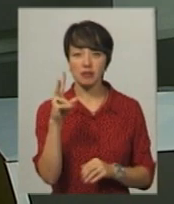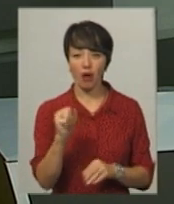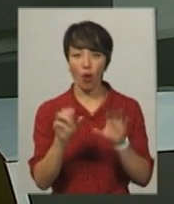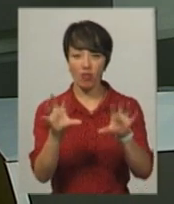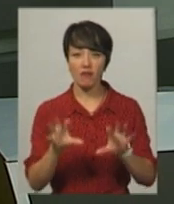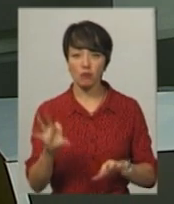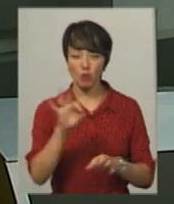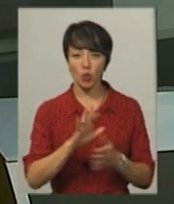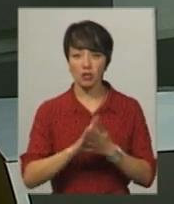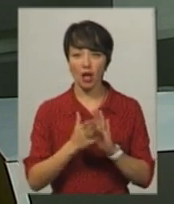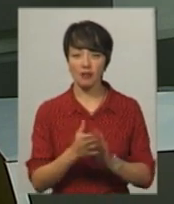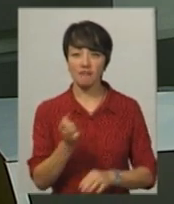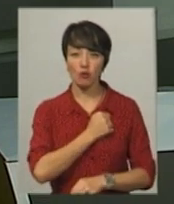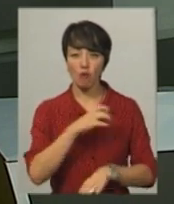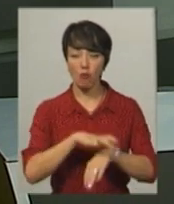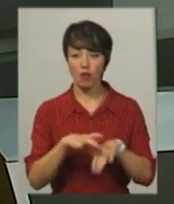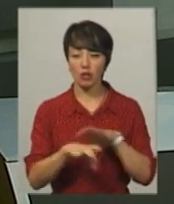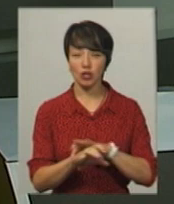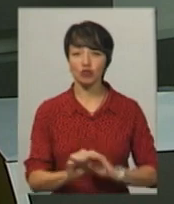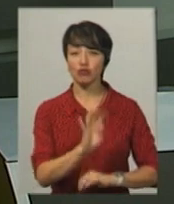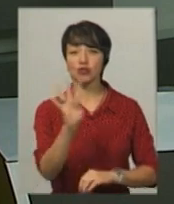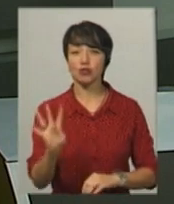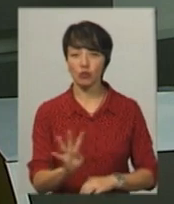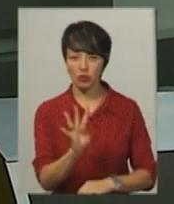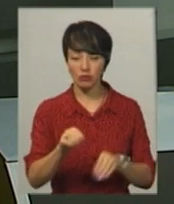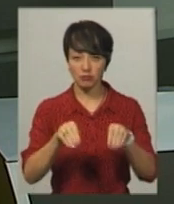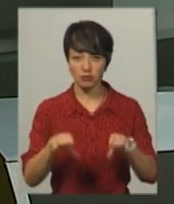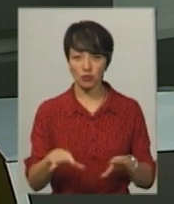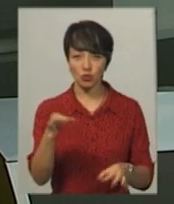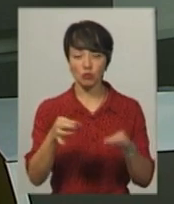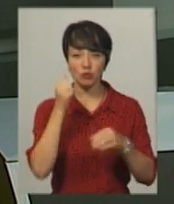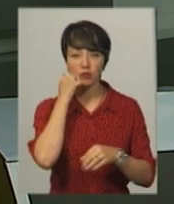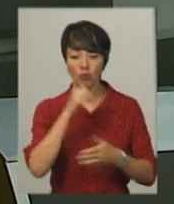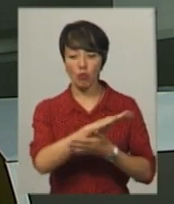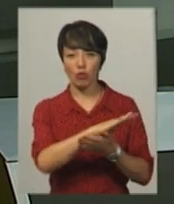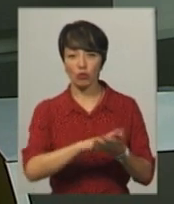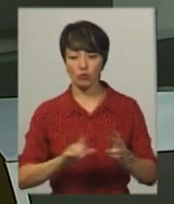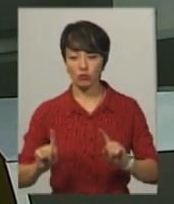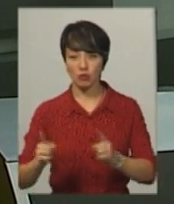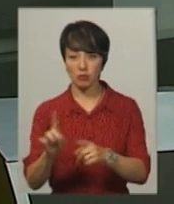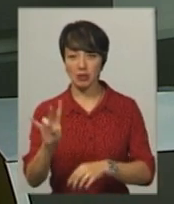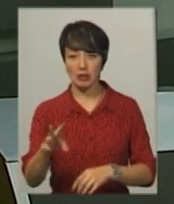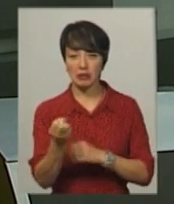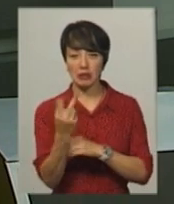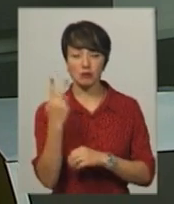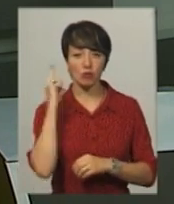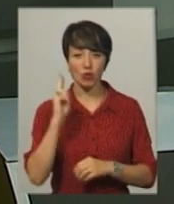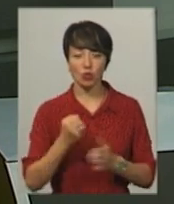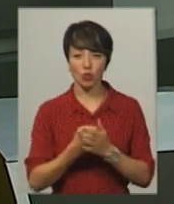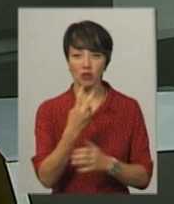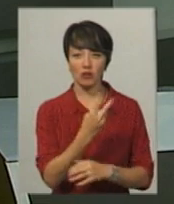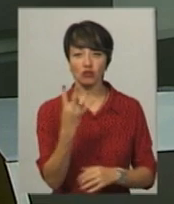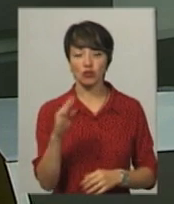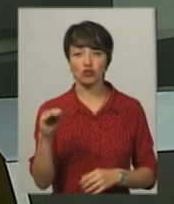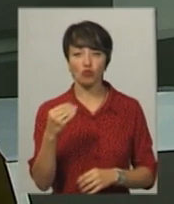статус військовополонених. Через 4 години московський суд постановив продовжити утримання 13 моряків під вартою до